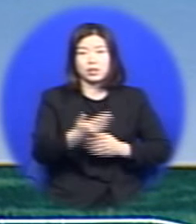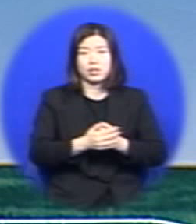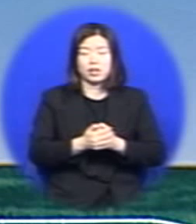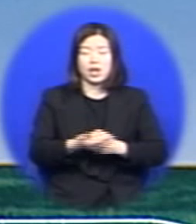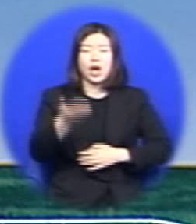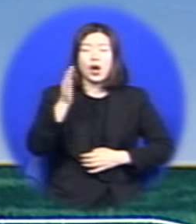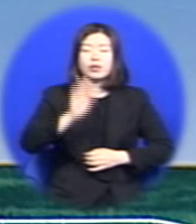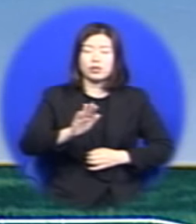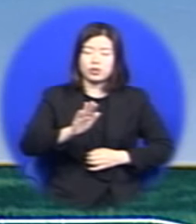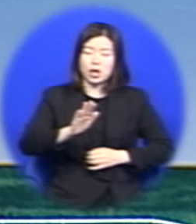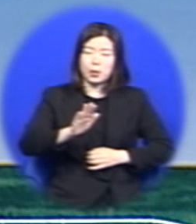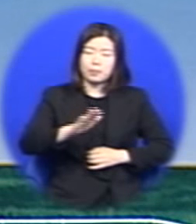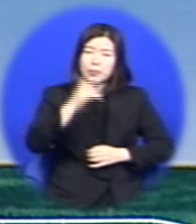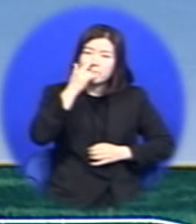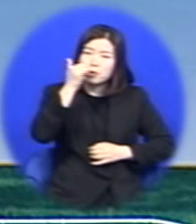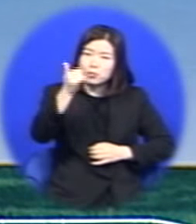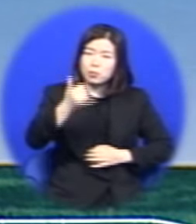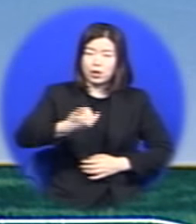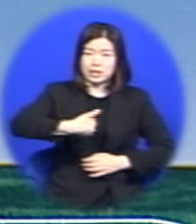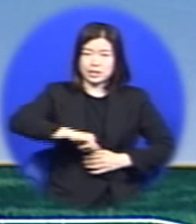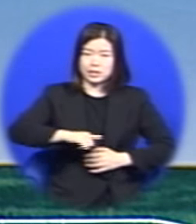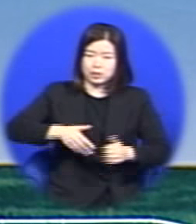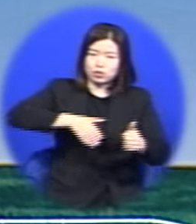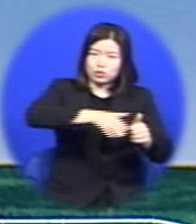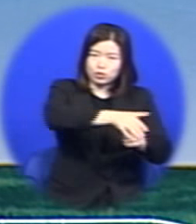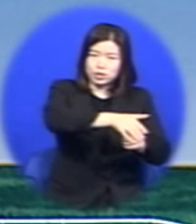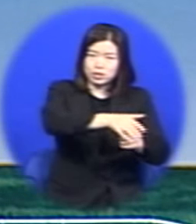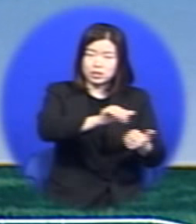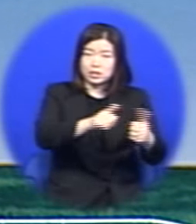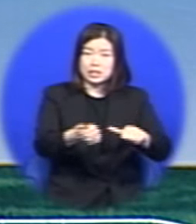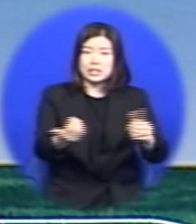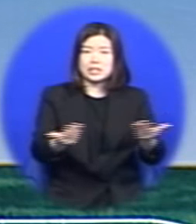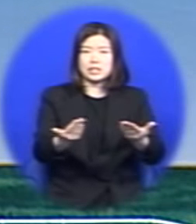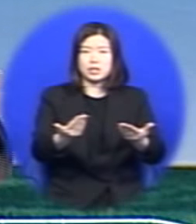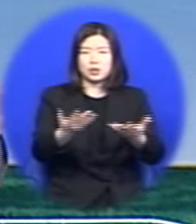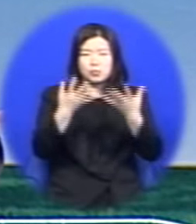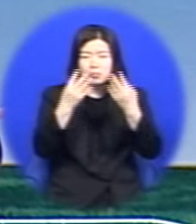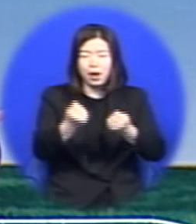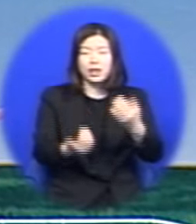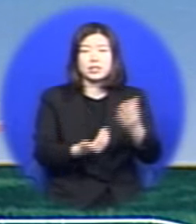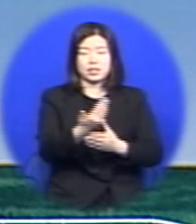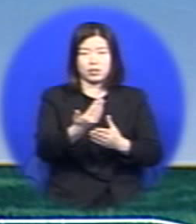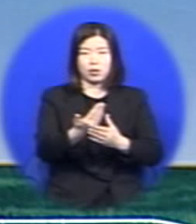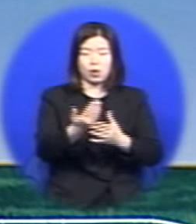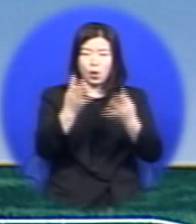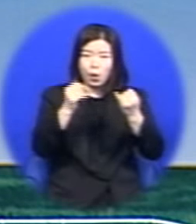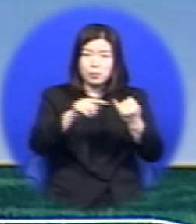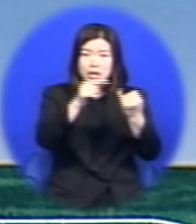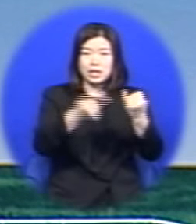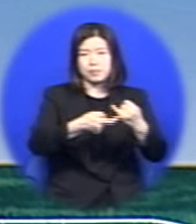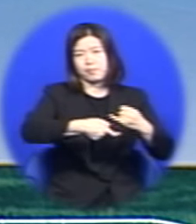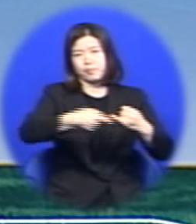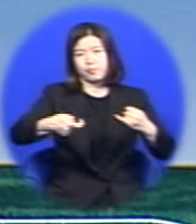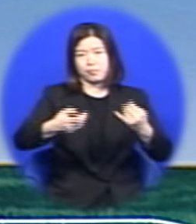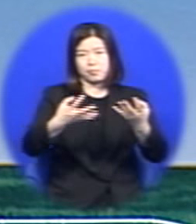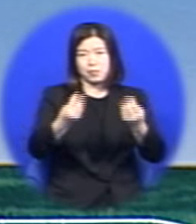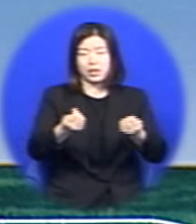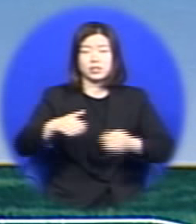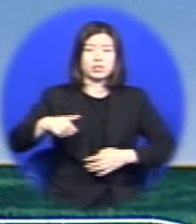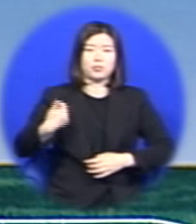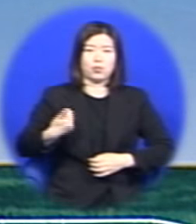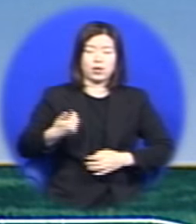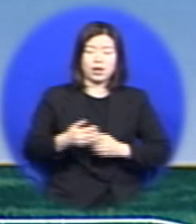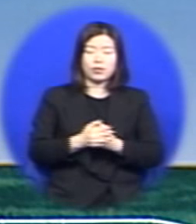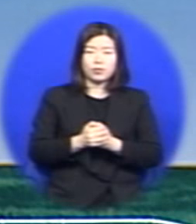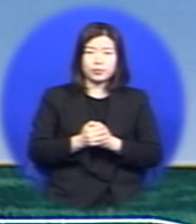부모가 자식을 죽이는 일이 비일비재하게 일어납니다. 얼마나 낙태가 많은지 모릅니다.